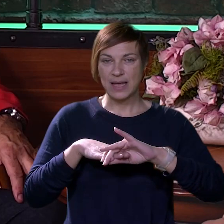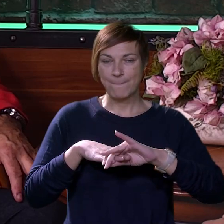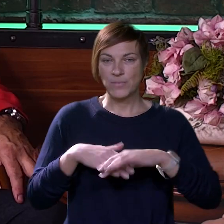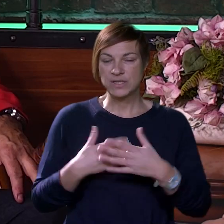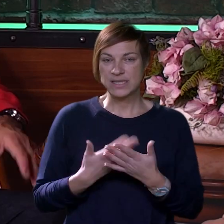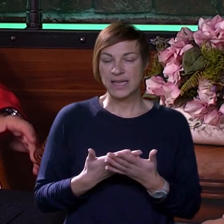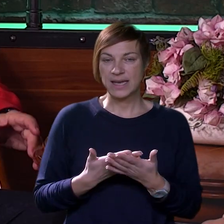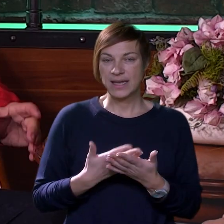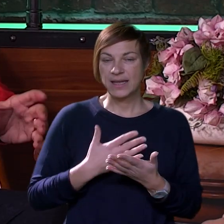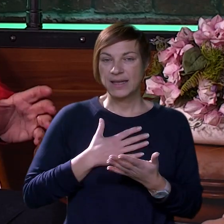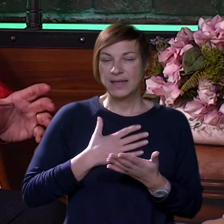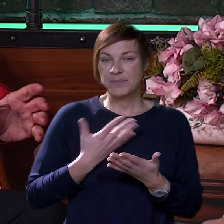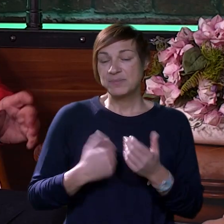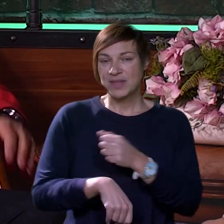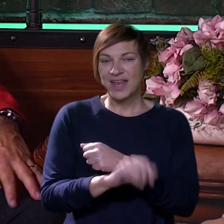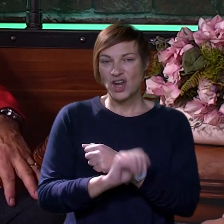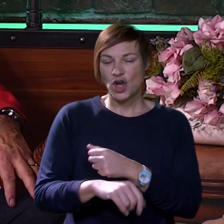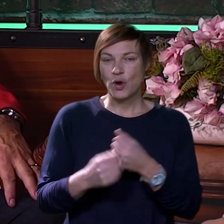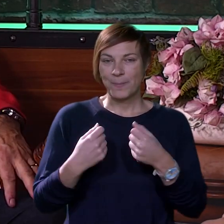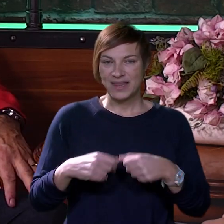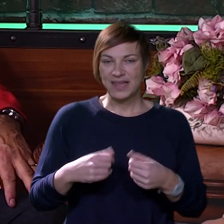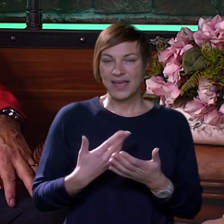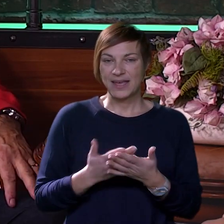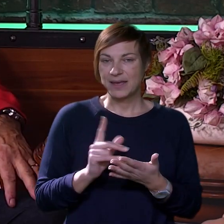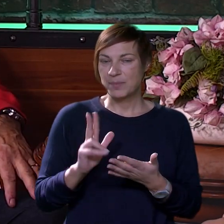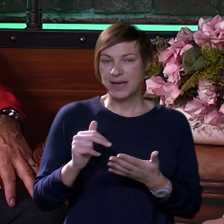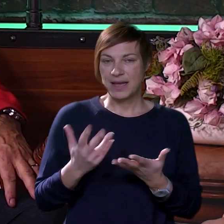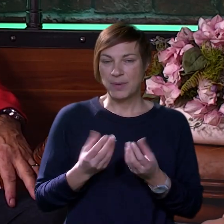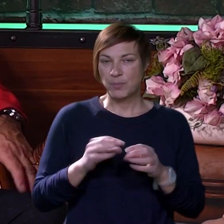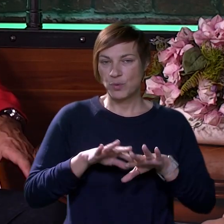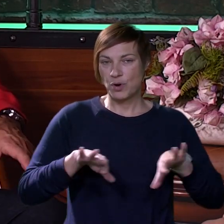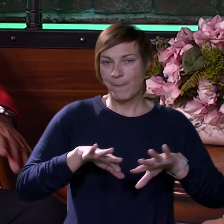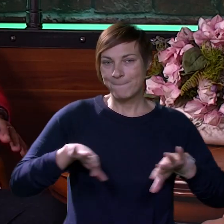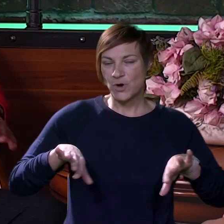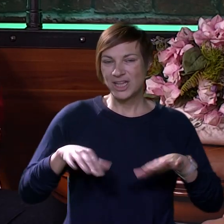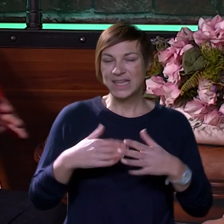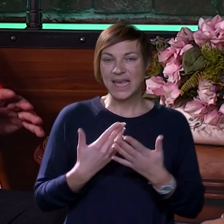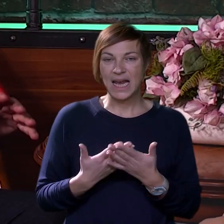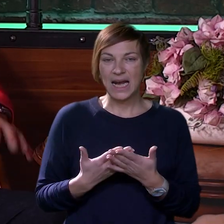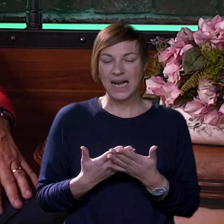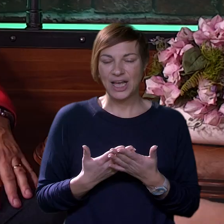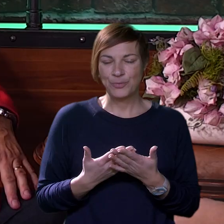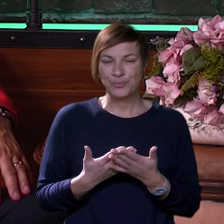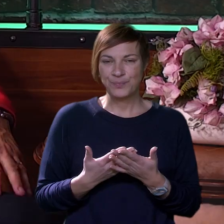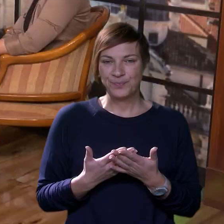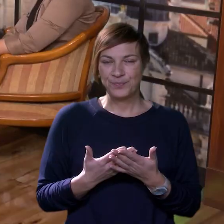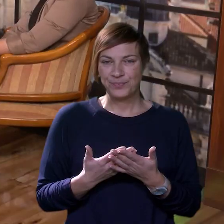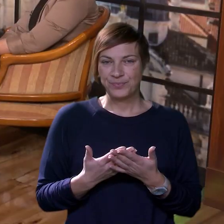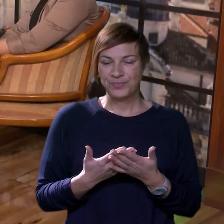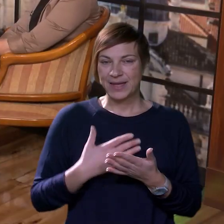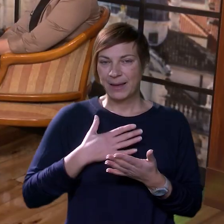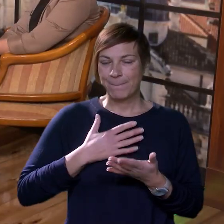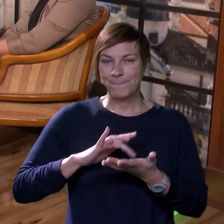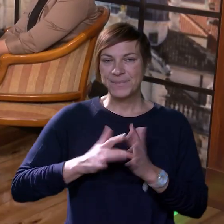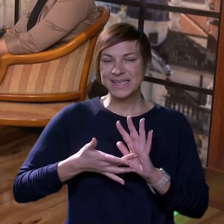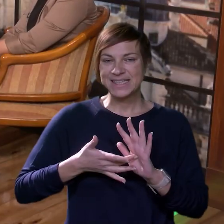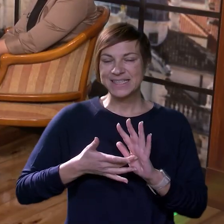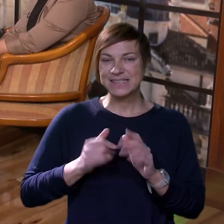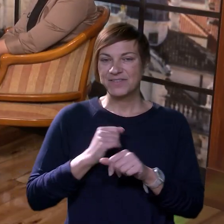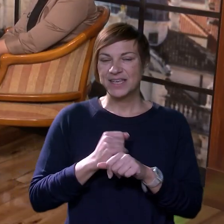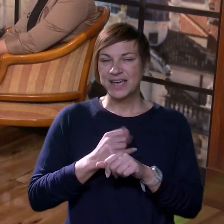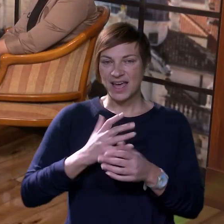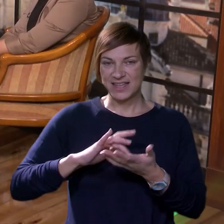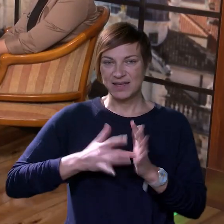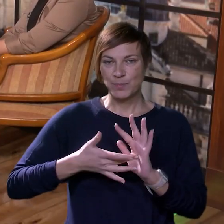zaposlenih. Mi smo eto, jedna nogometna ekipa. U nas vam nema puno podjela, obrana, napad i to sve skupa. Mi svi